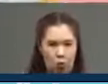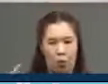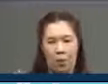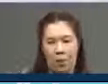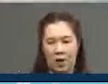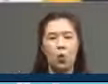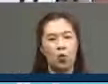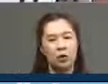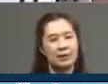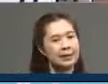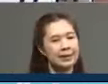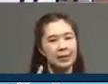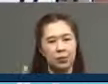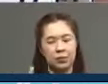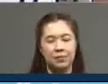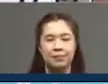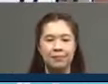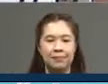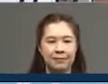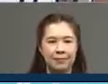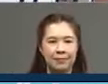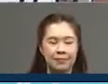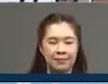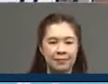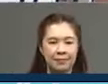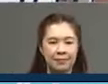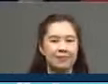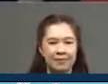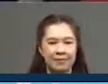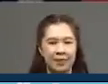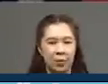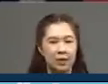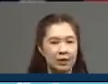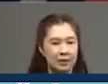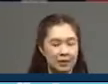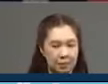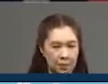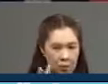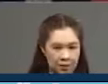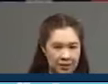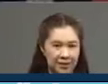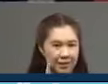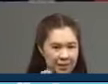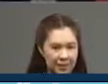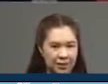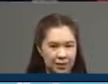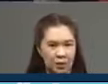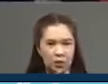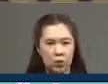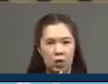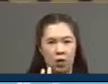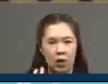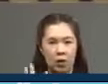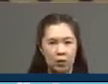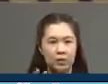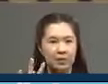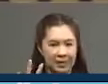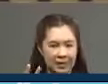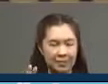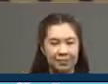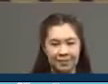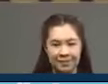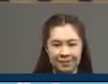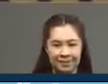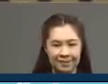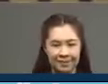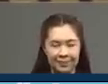ดีแห่งสาธารณรัฐเปรูและประธานาธิบดีแห่งสาธารณรัฐประชาชนจีนรวมถึงการพบปะกับภาคเ